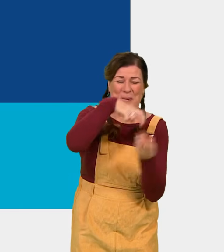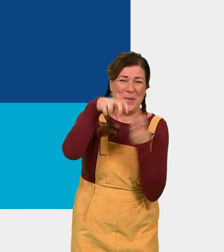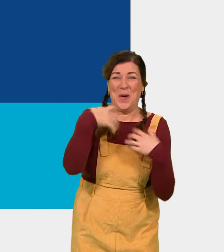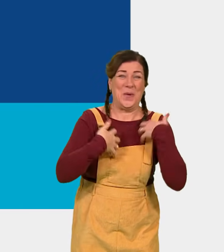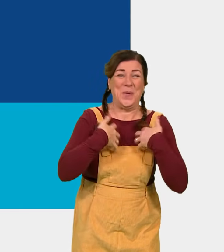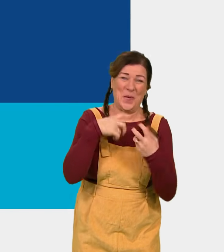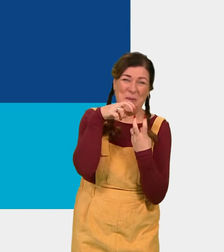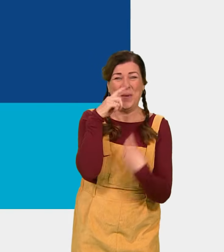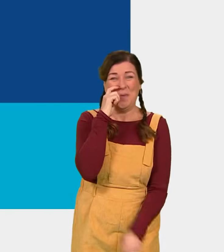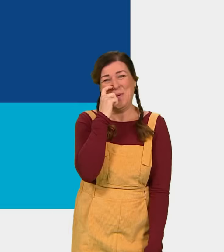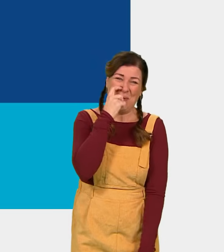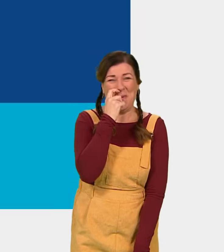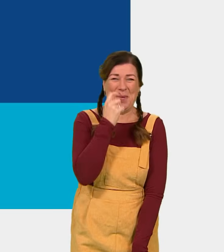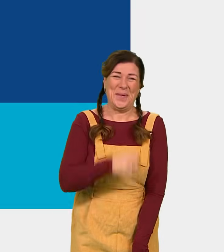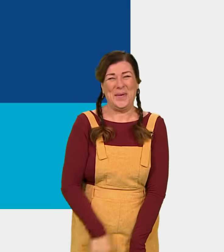gegin.